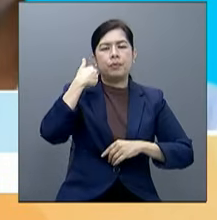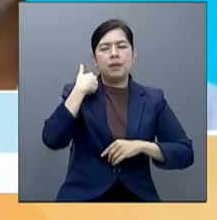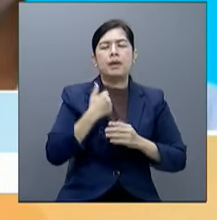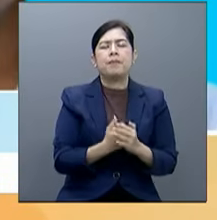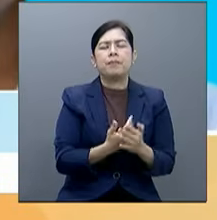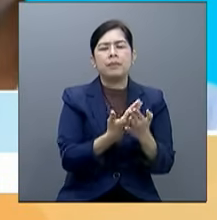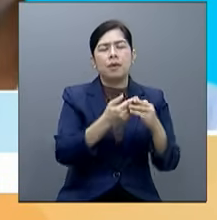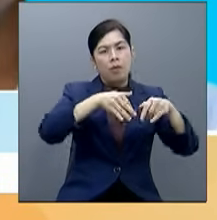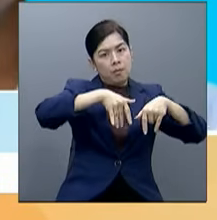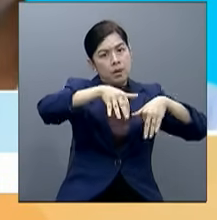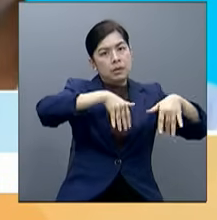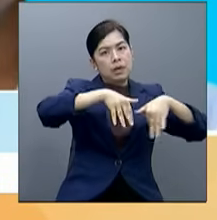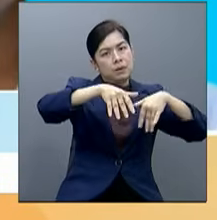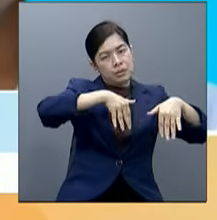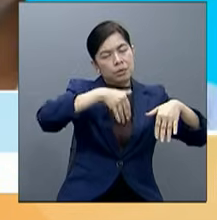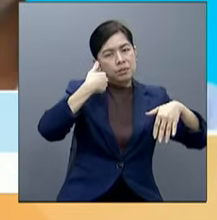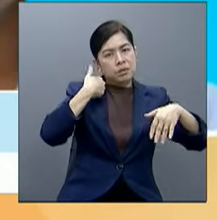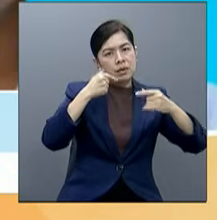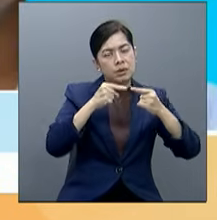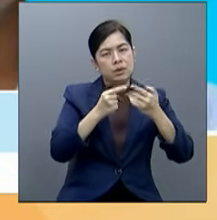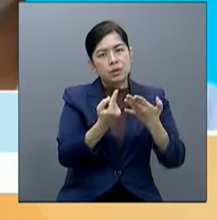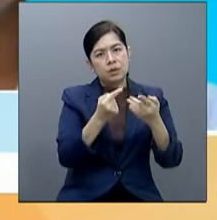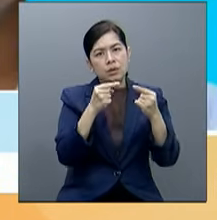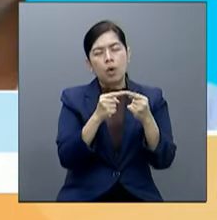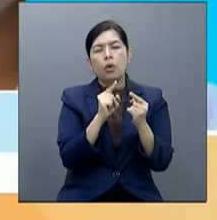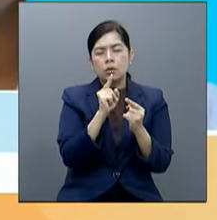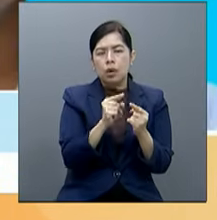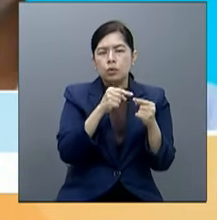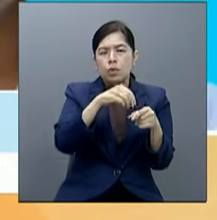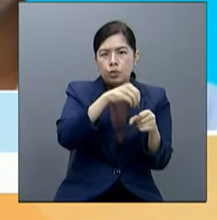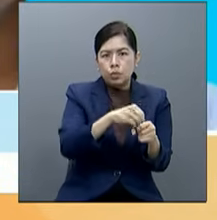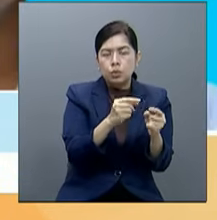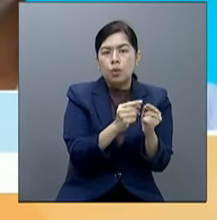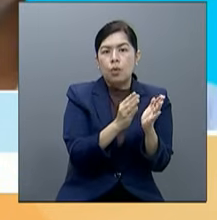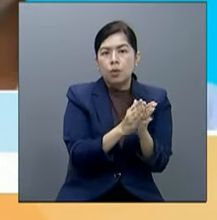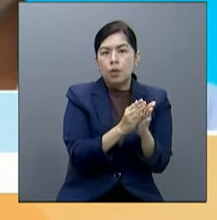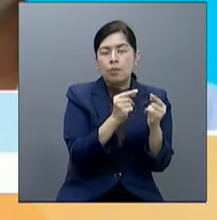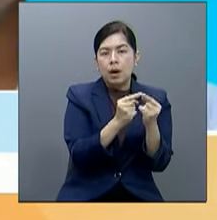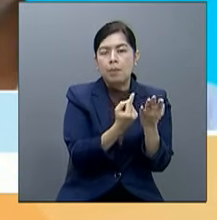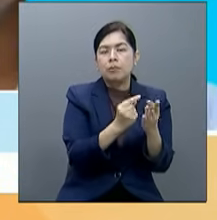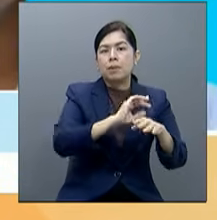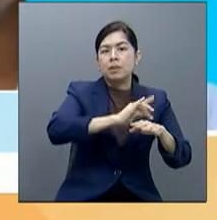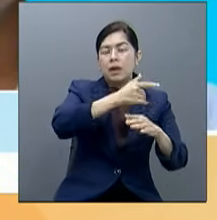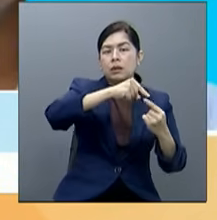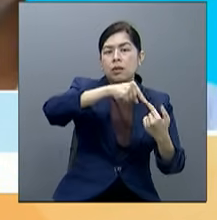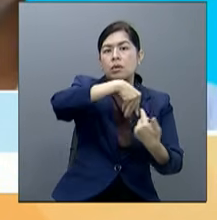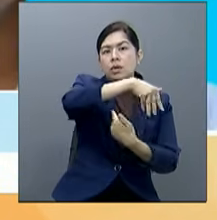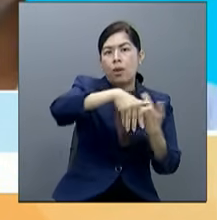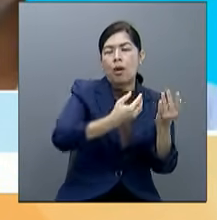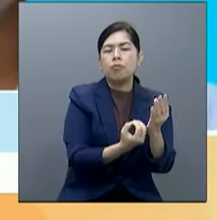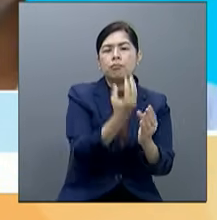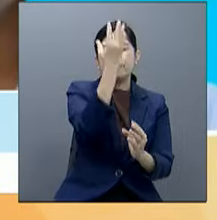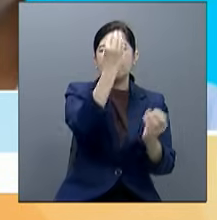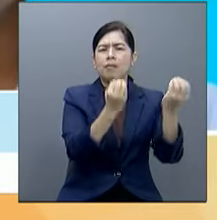านเองชุมชนเองอาศัยอย่างพึ่งพิงกับสิ่งแวดล้อมที่มีความอุดมสมบูรณ์หลังจากนี้ก็ต้องร่วมกันในการฟื้นฟูกลับมาด้วยนะคะ